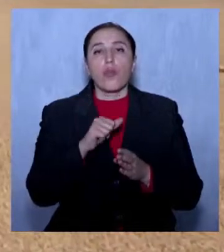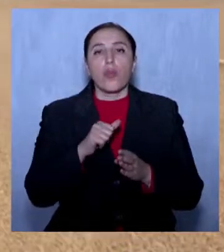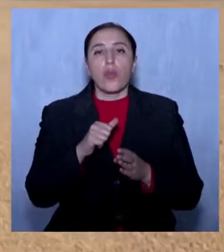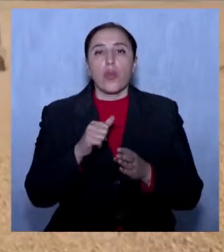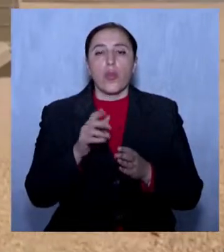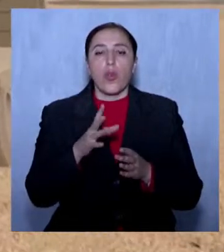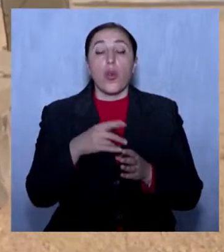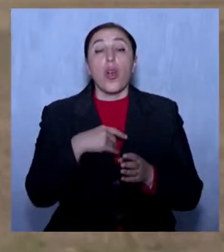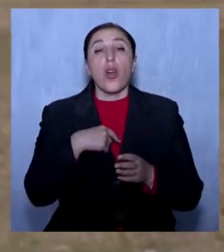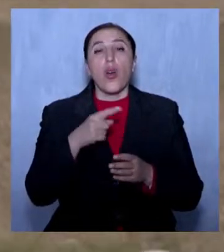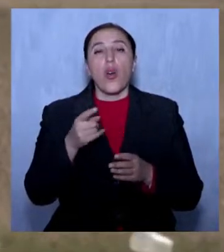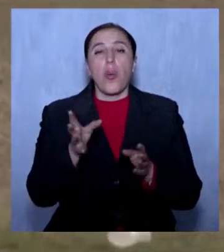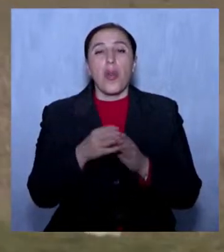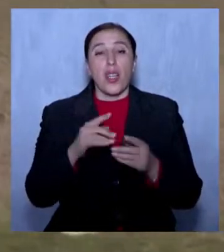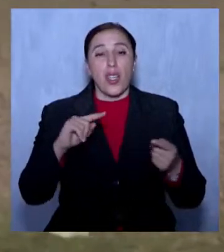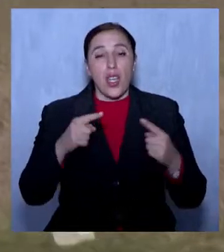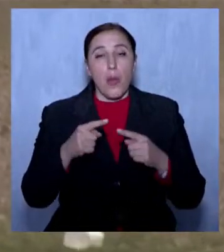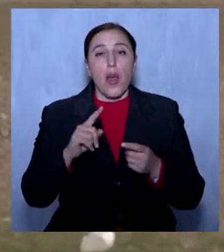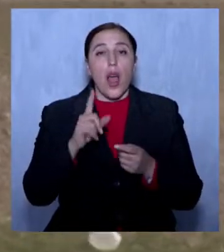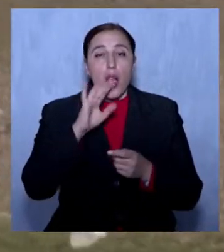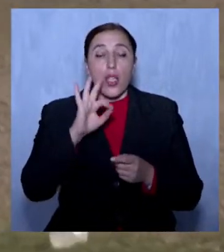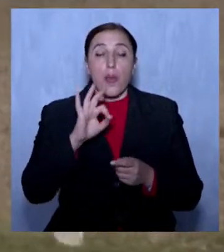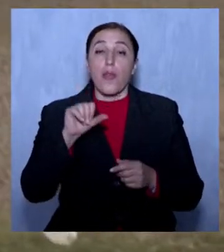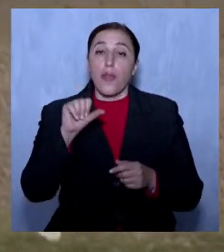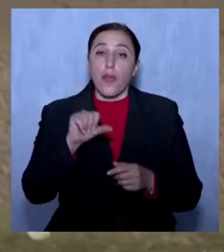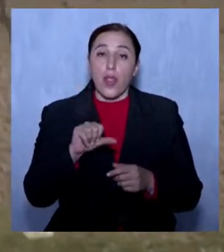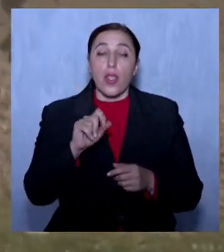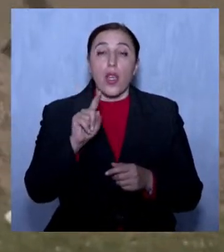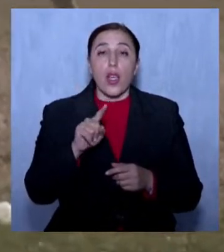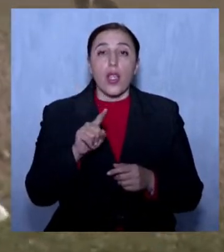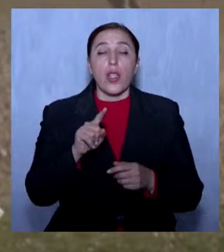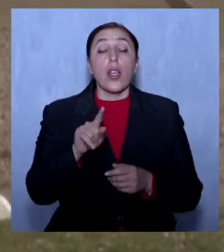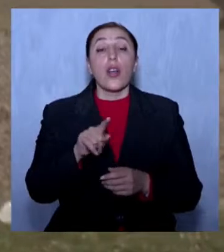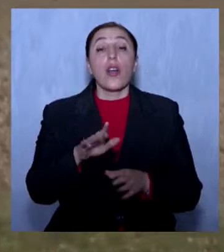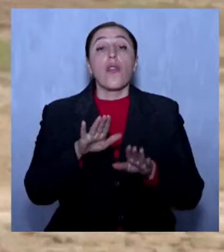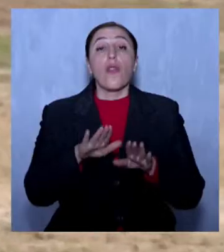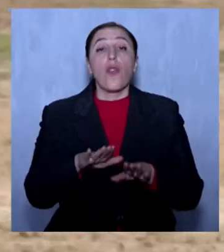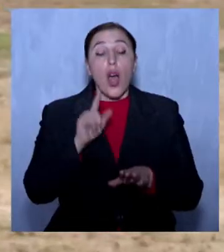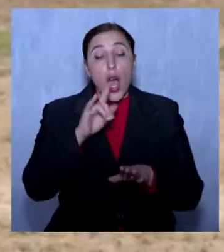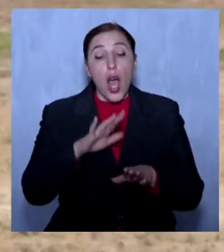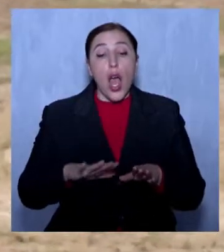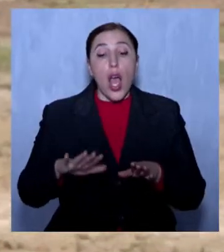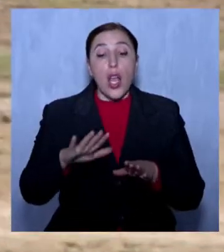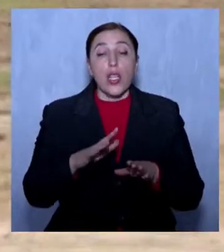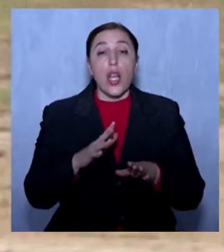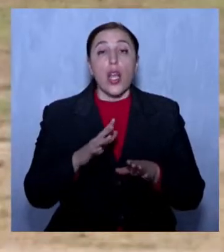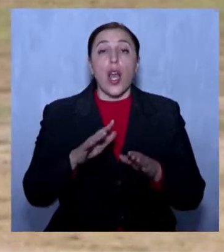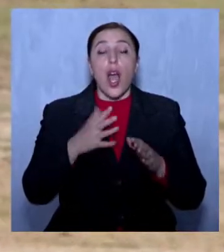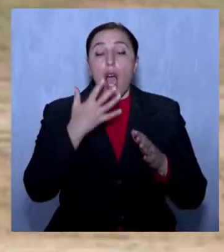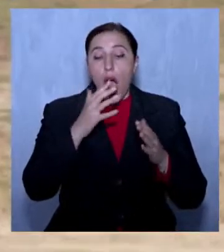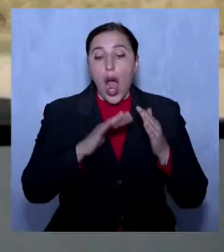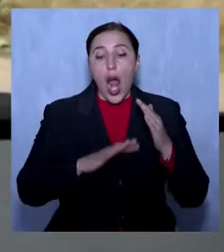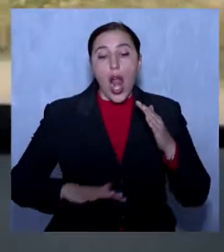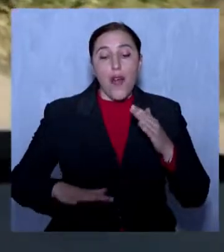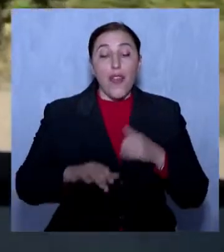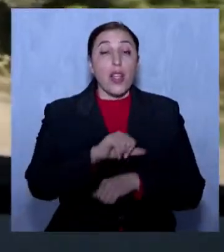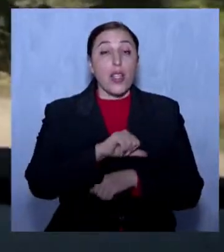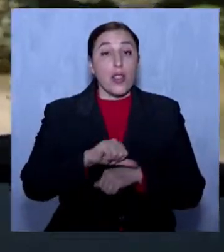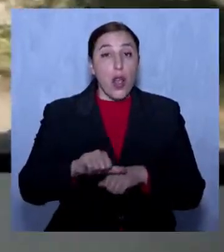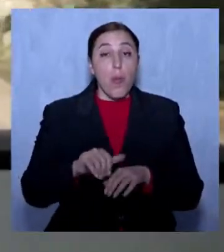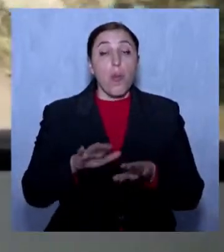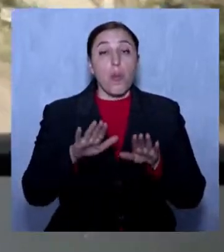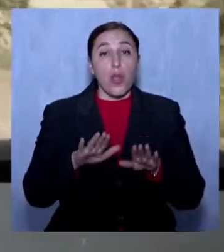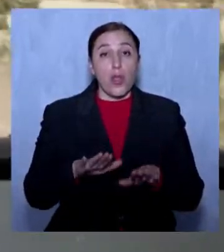մտահոգում է Երևանին, առավել ևս, որ այդ գործընթացների էպիկենտրոնը գտնվում է Հայաստանի հարավային սահմանների մոտ։